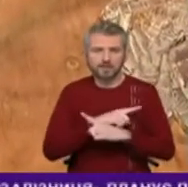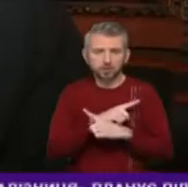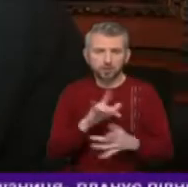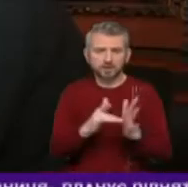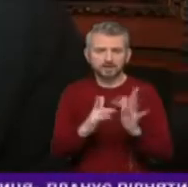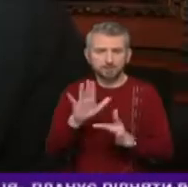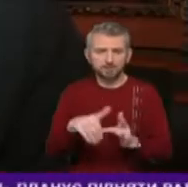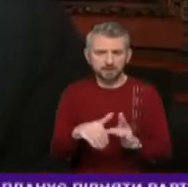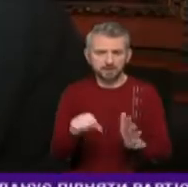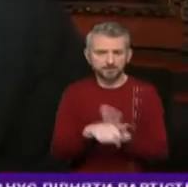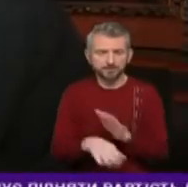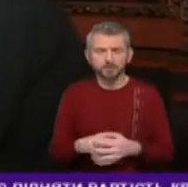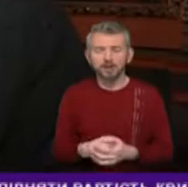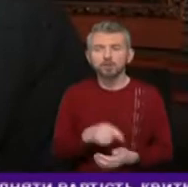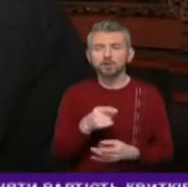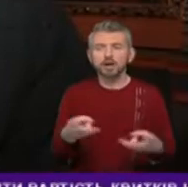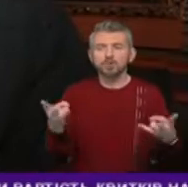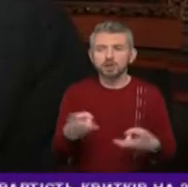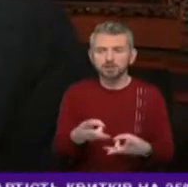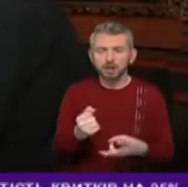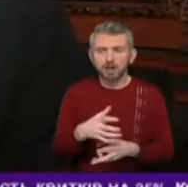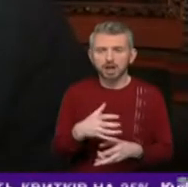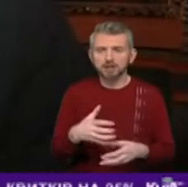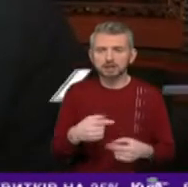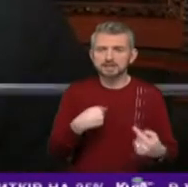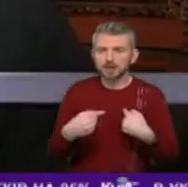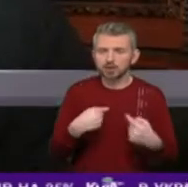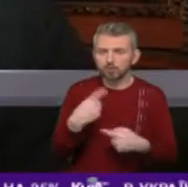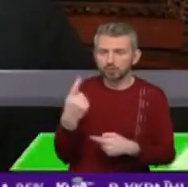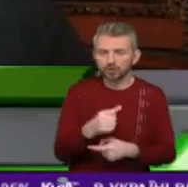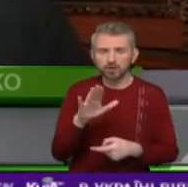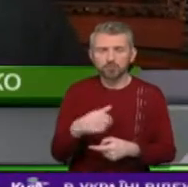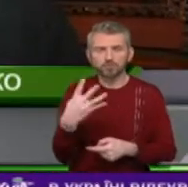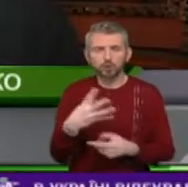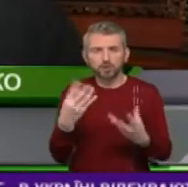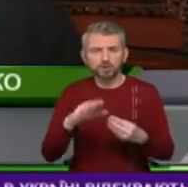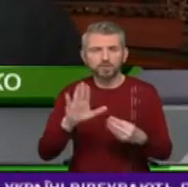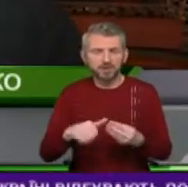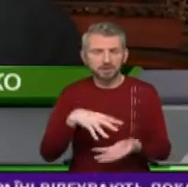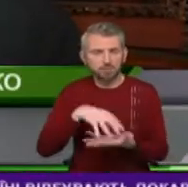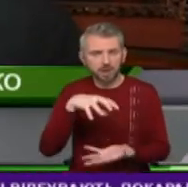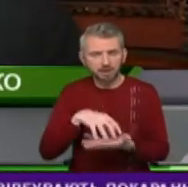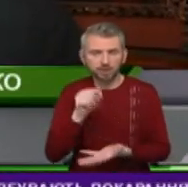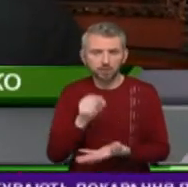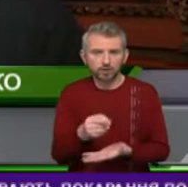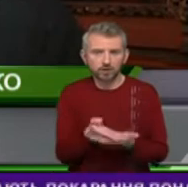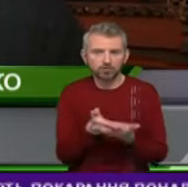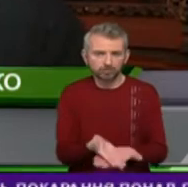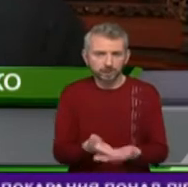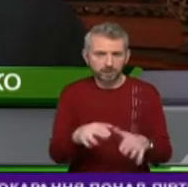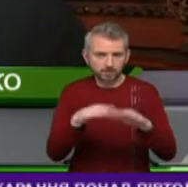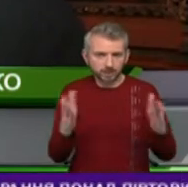розп'яття. Вона потрібна на страсному тижні, і потім 40 днів після Пасхи вона лежить на престолі.